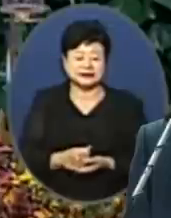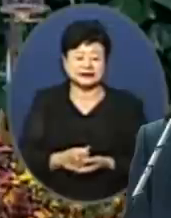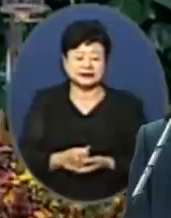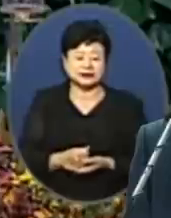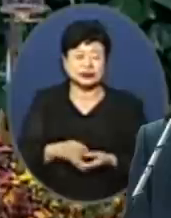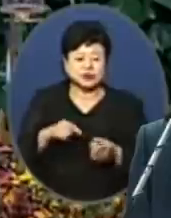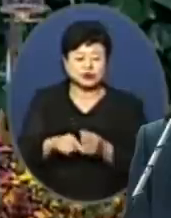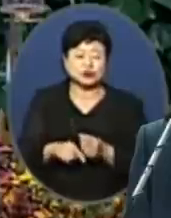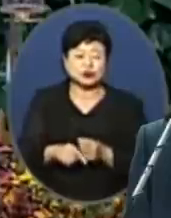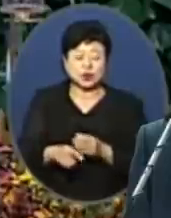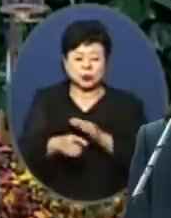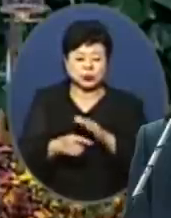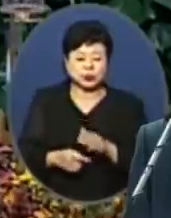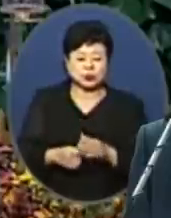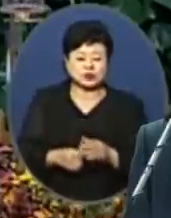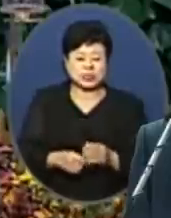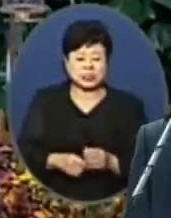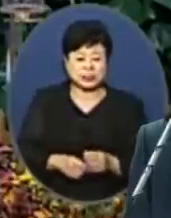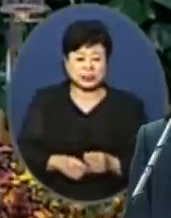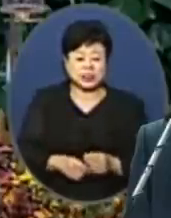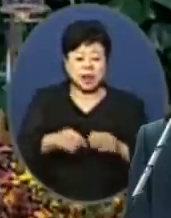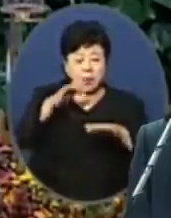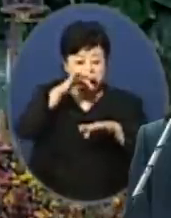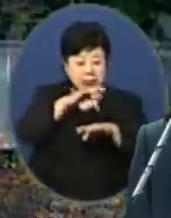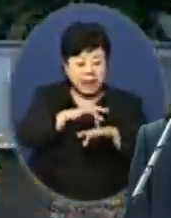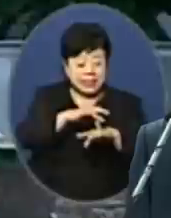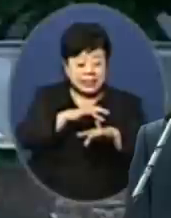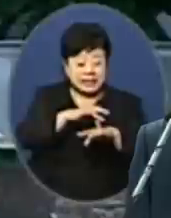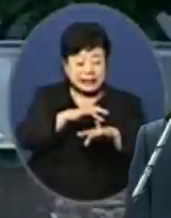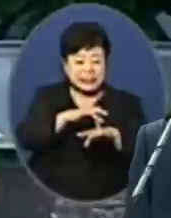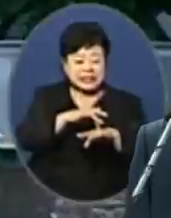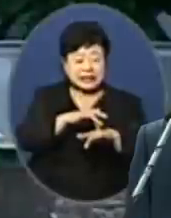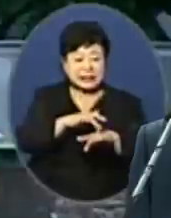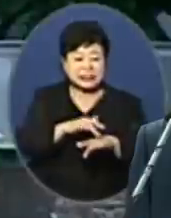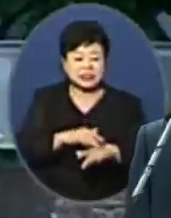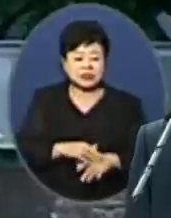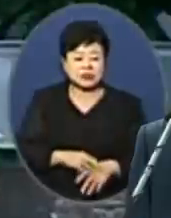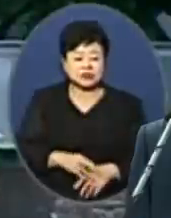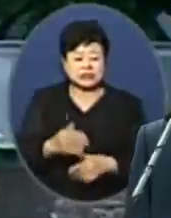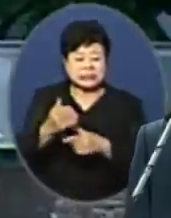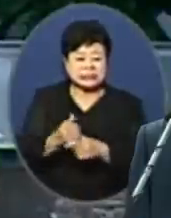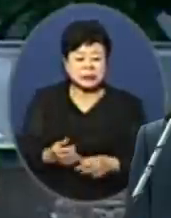마귀는 우리 붙잡을 묶을 노건이 없어요.